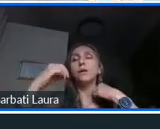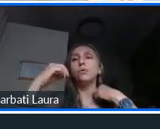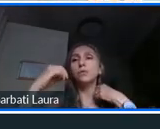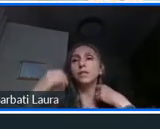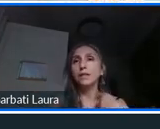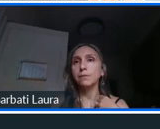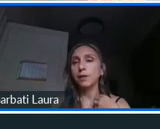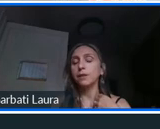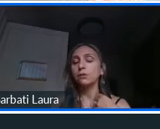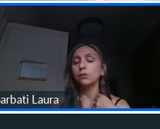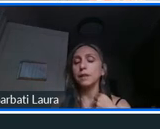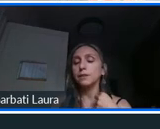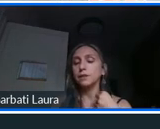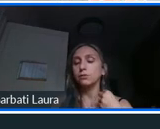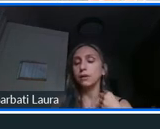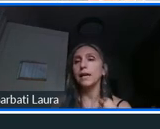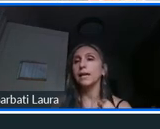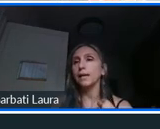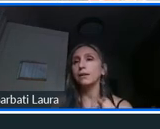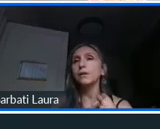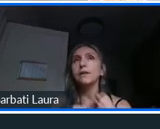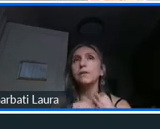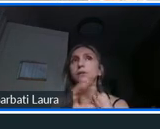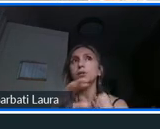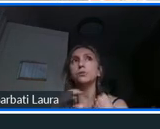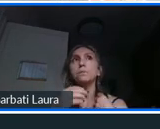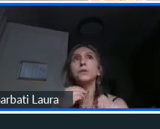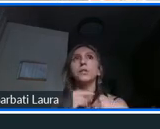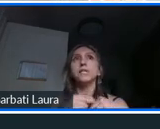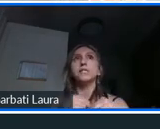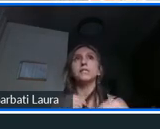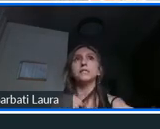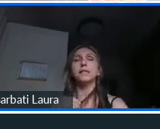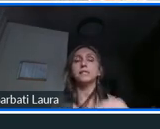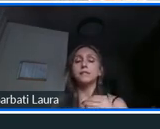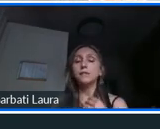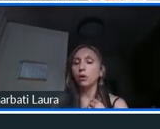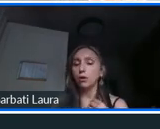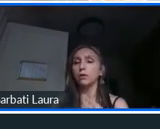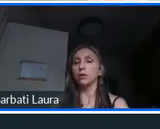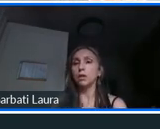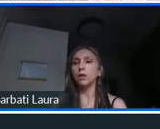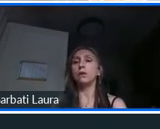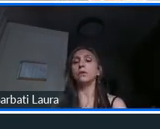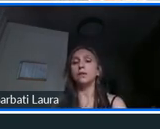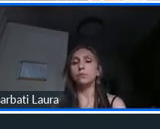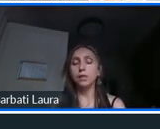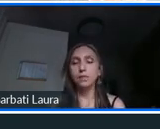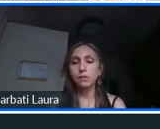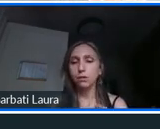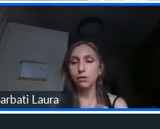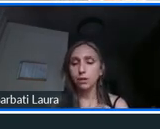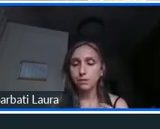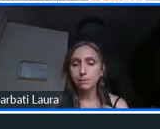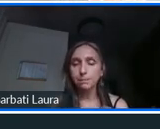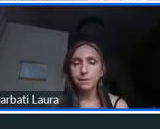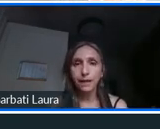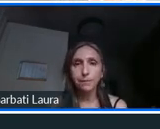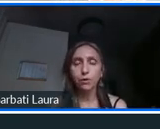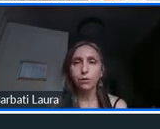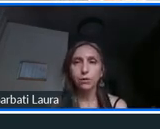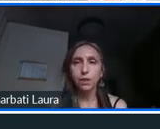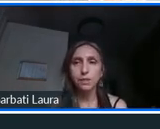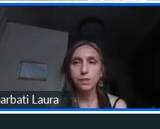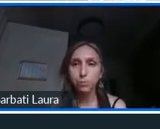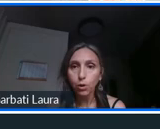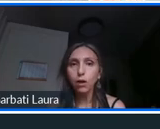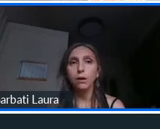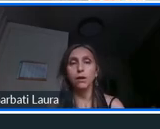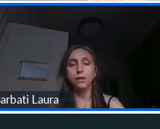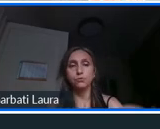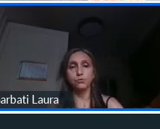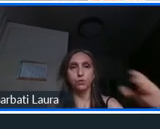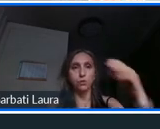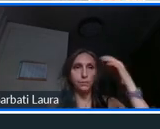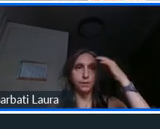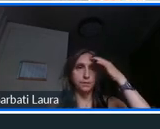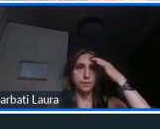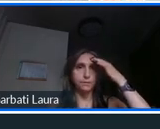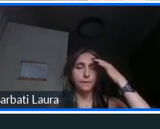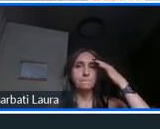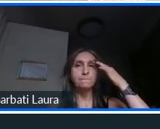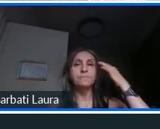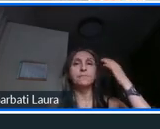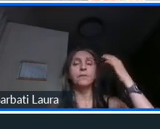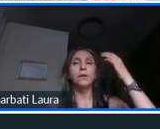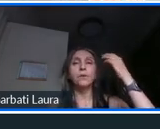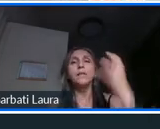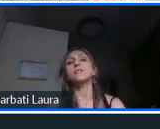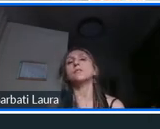acquisire un chiarimento dal titolare, no? Alle volte c'è un po' di resistenza, no, collaborazione, sappiamo che si può raggiungere